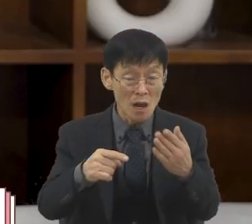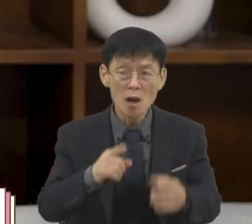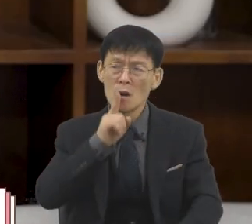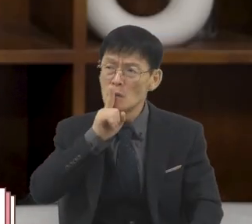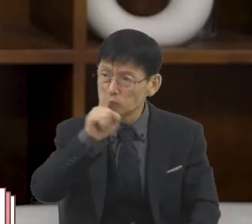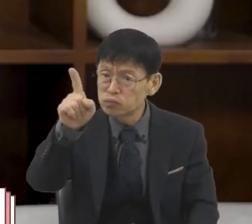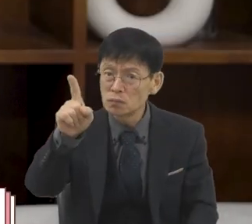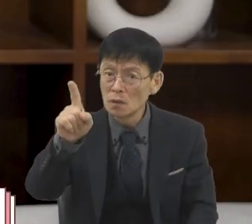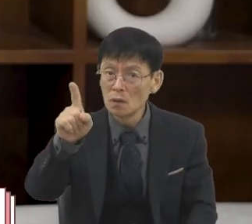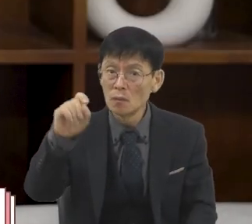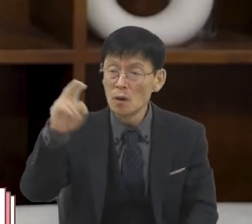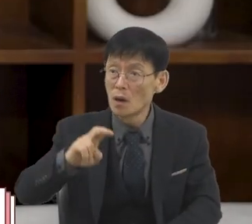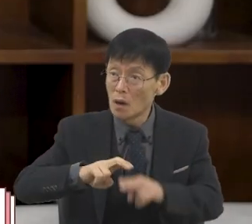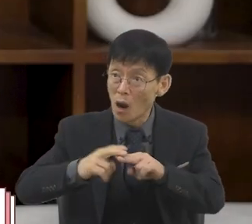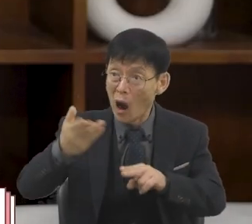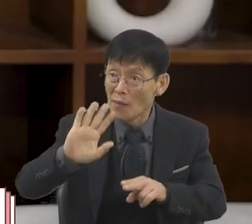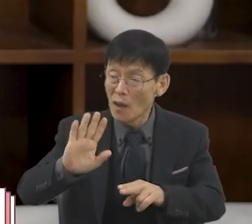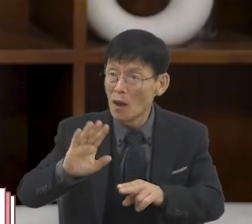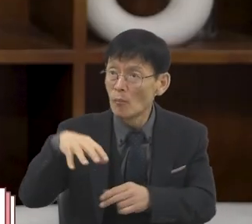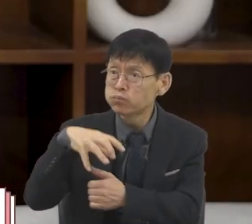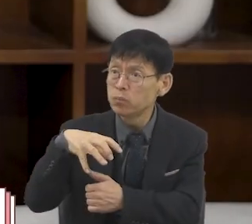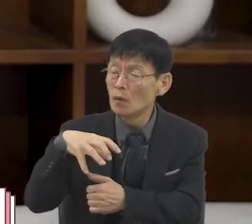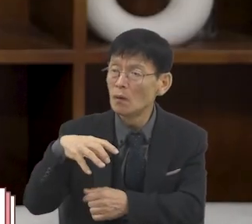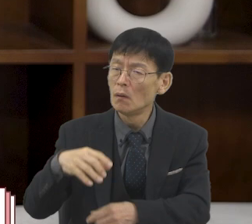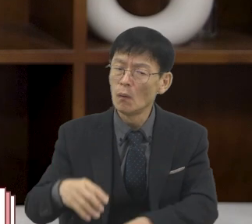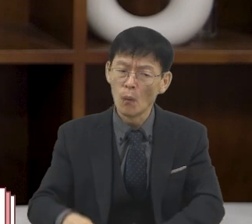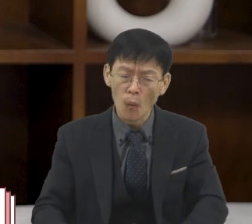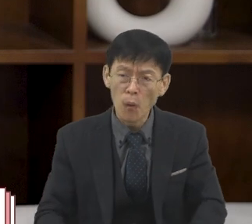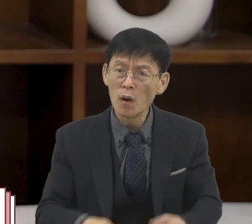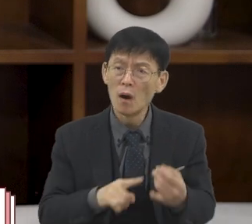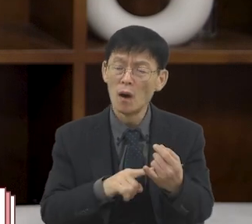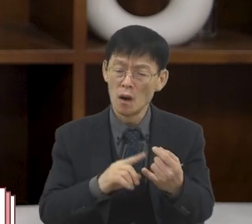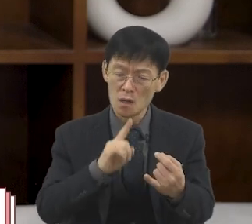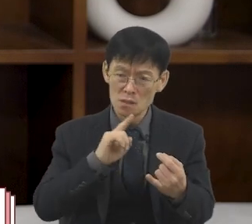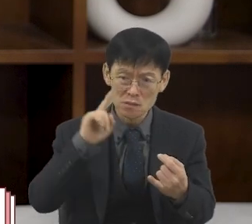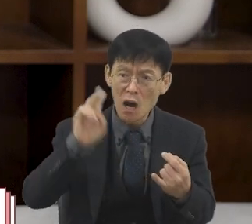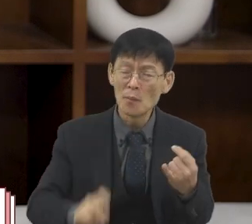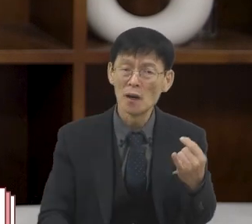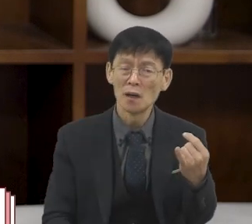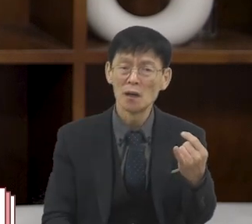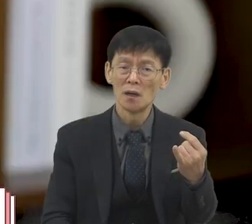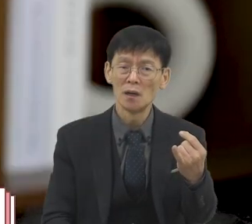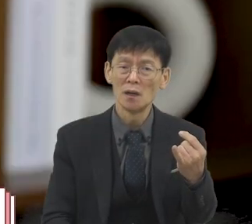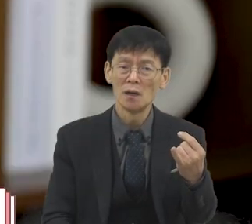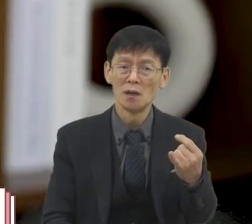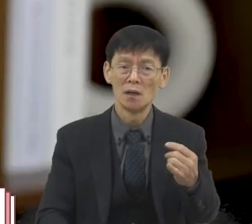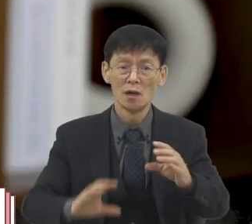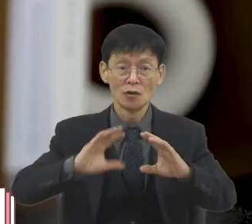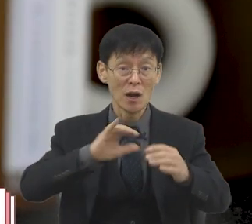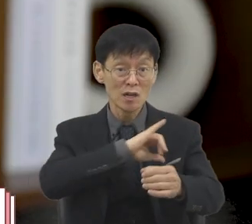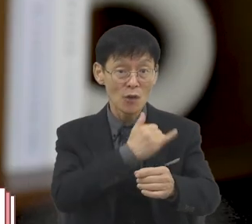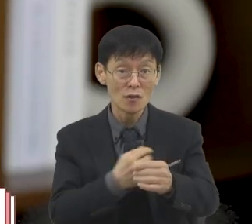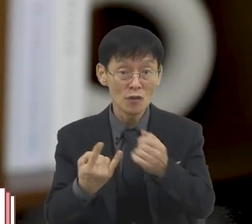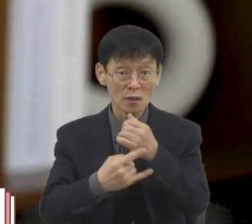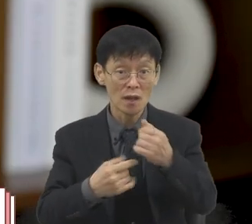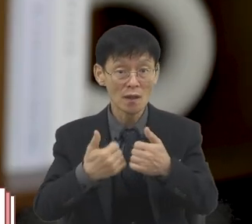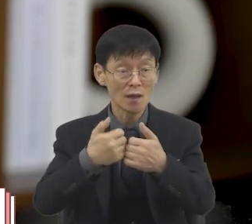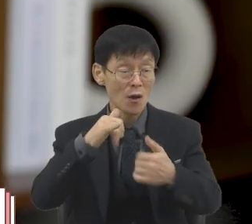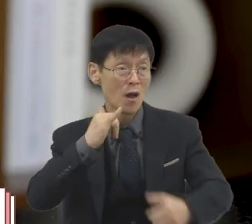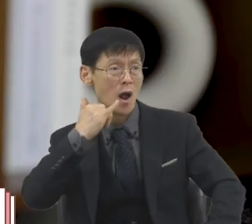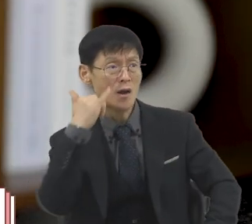피해자라서 신고했는데 승진을 못하게 됐네요. 지혜씨 진짜 힘들겠어요. 국가인권위원회